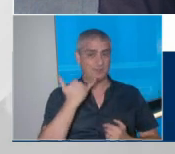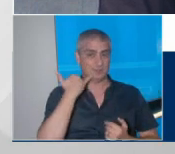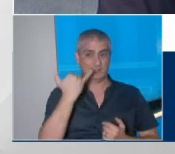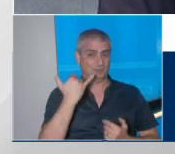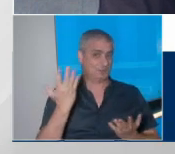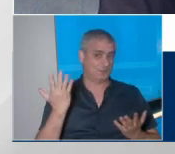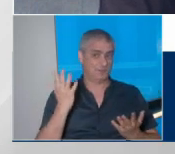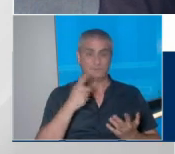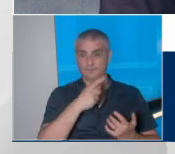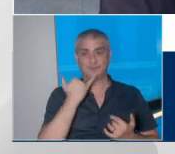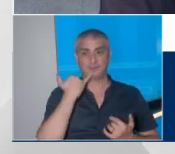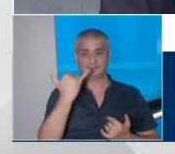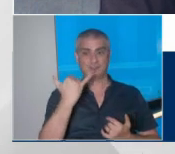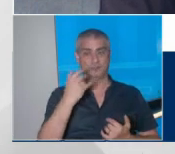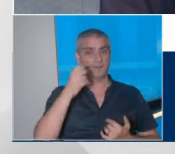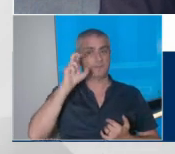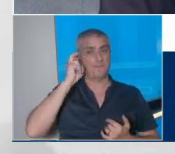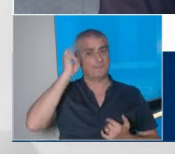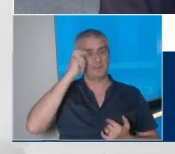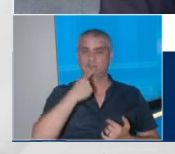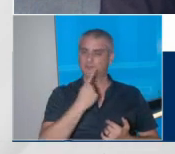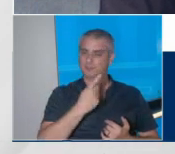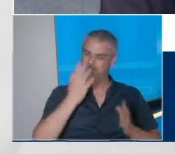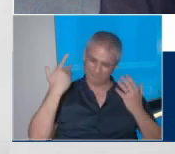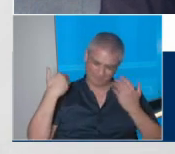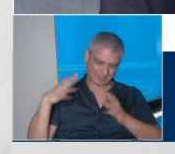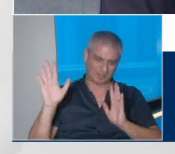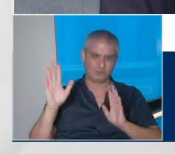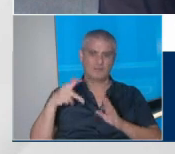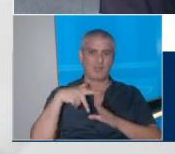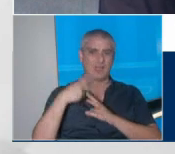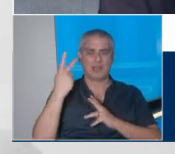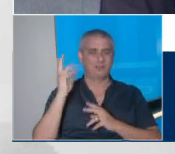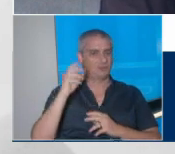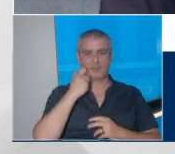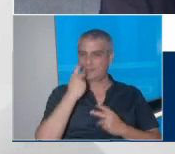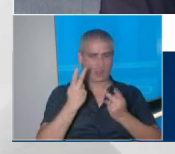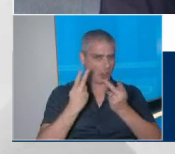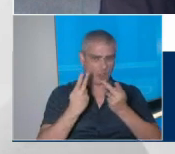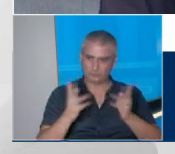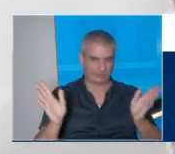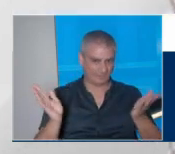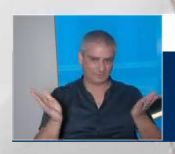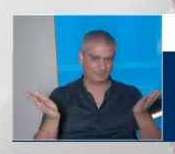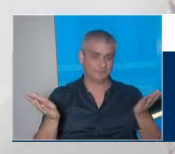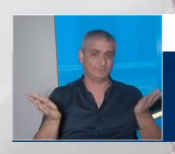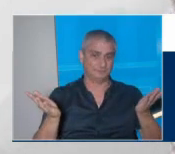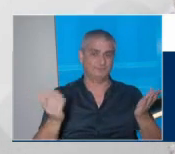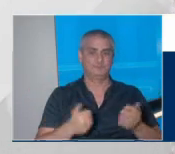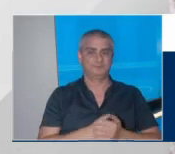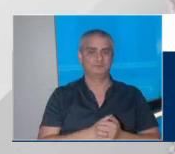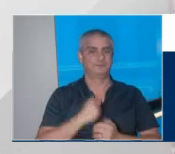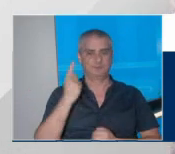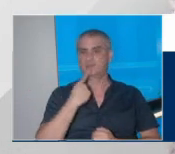לא יודע אם הוא ענה לו, אבל אם הוא ירים טלפון לבני גנץ, שיגיד לו, עזוב, ערבויות של דרעי לא באמת שווה משהו,